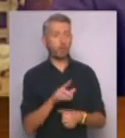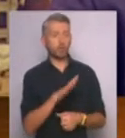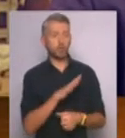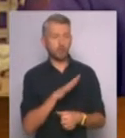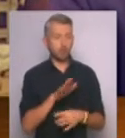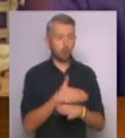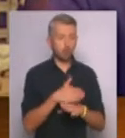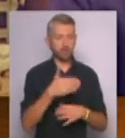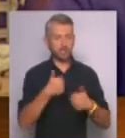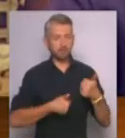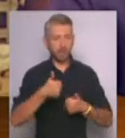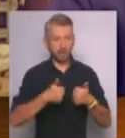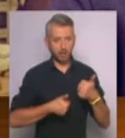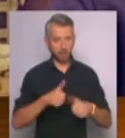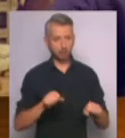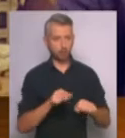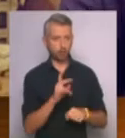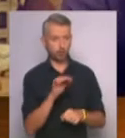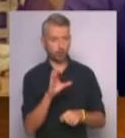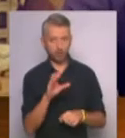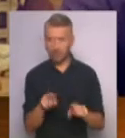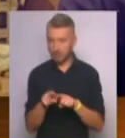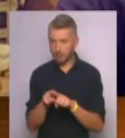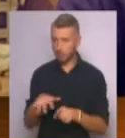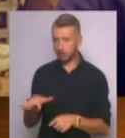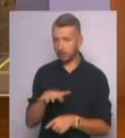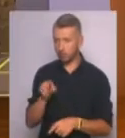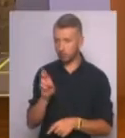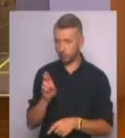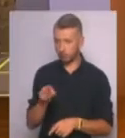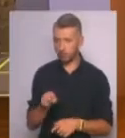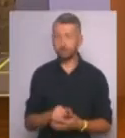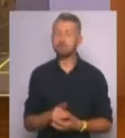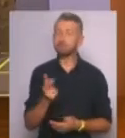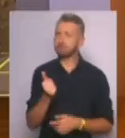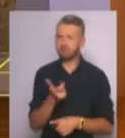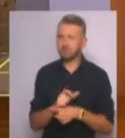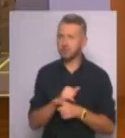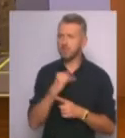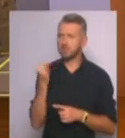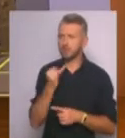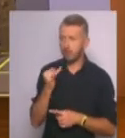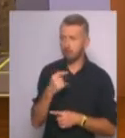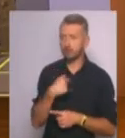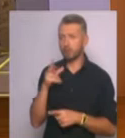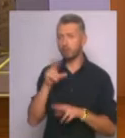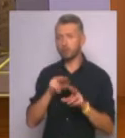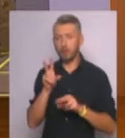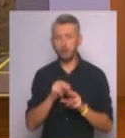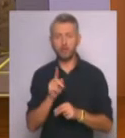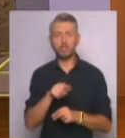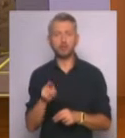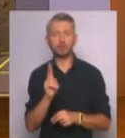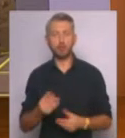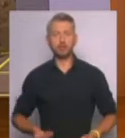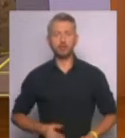проміжні змагання з так мотокросом. Само проходили на території Бортничі. От дуже цікаво. Я дуже сподіваюся, що можливо ті, хто